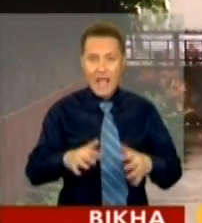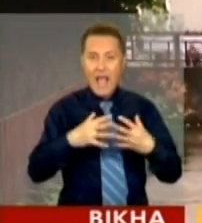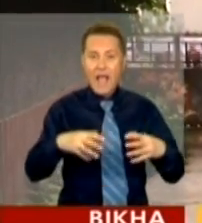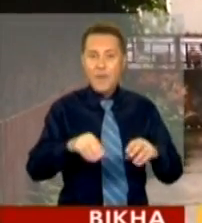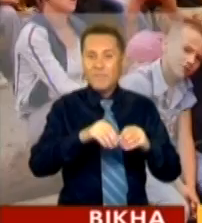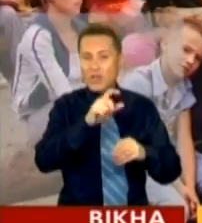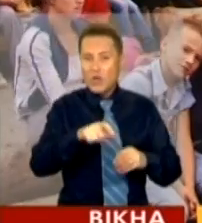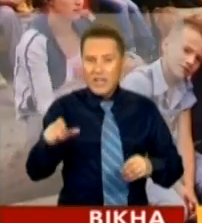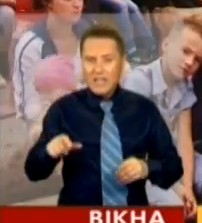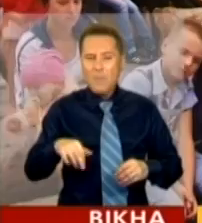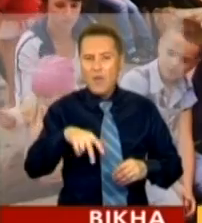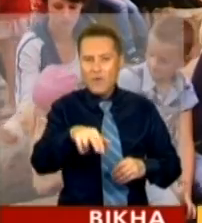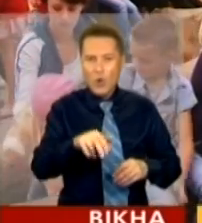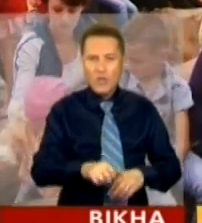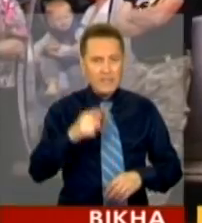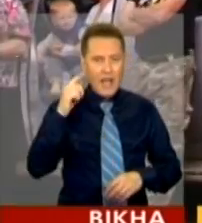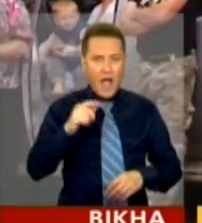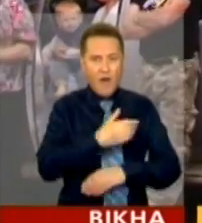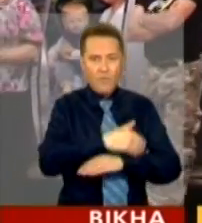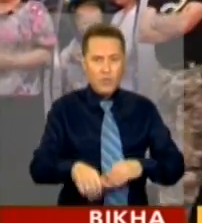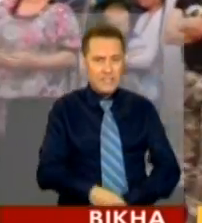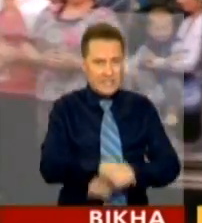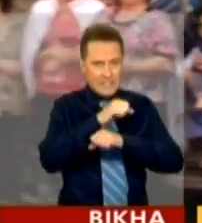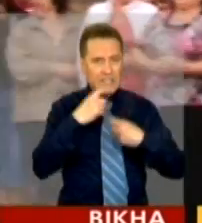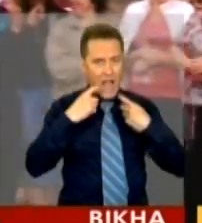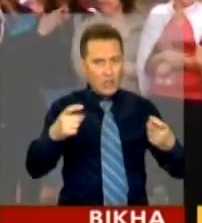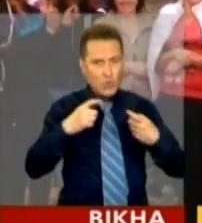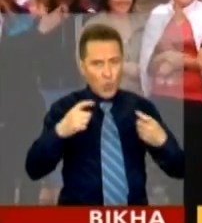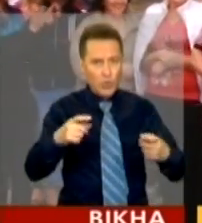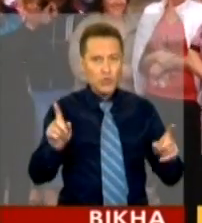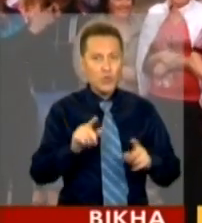вулицю і скандують, щоб їх почули.